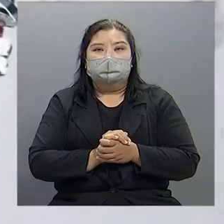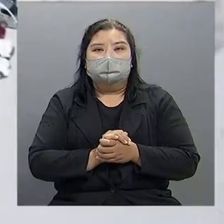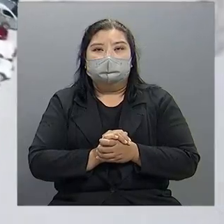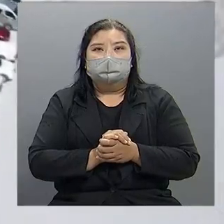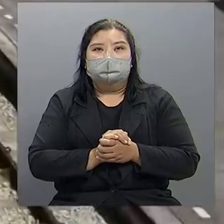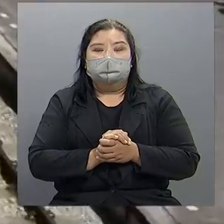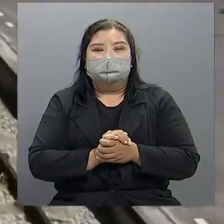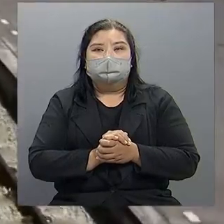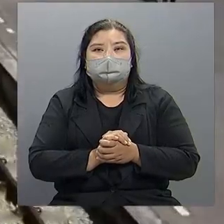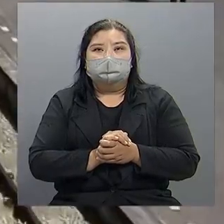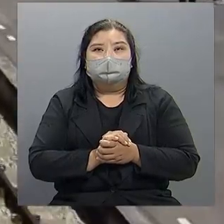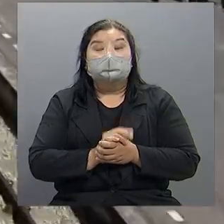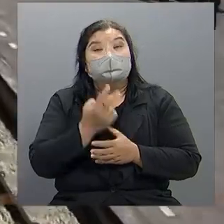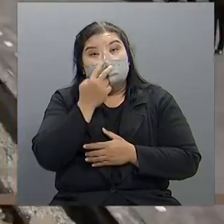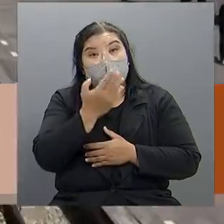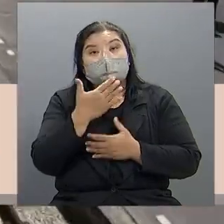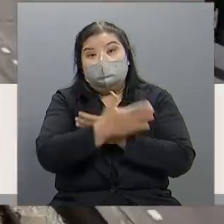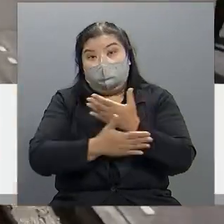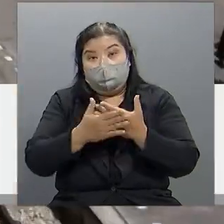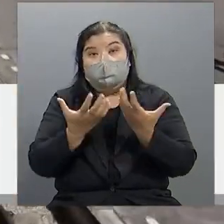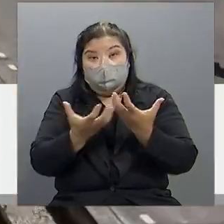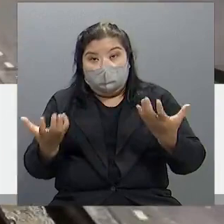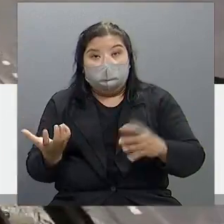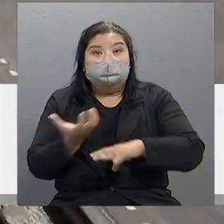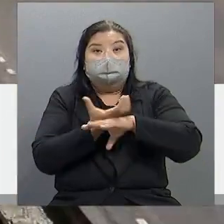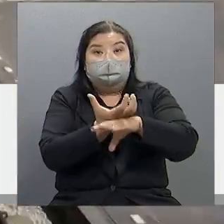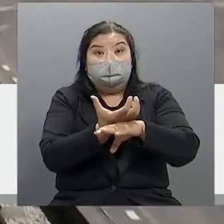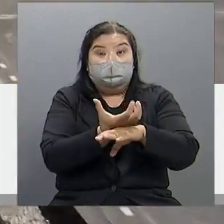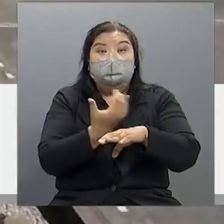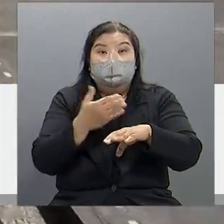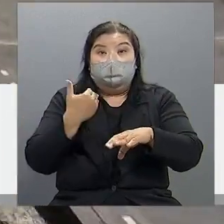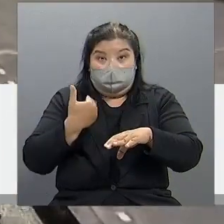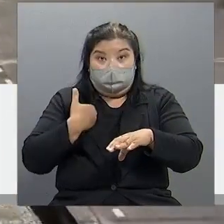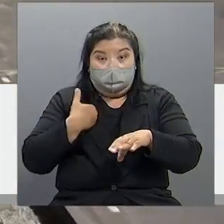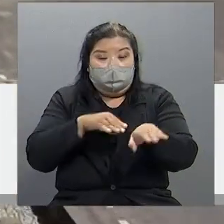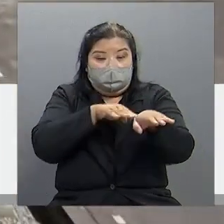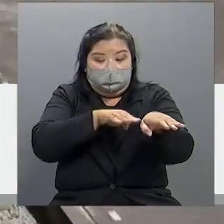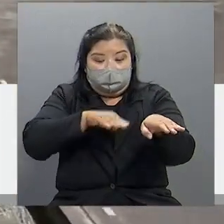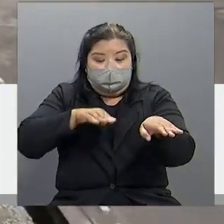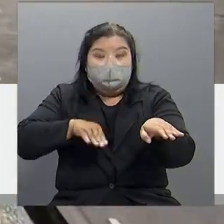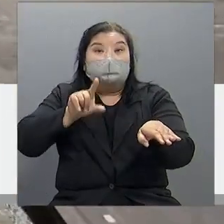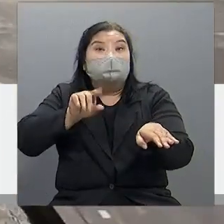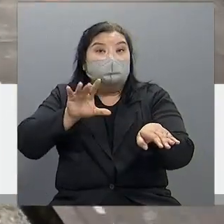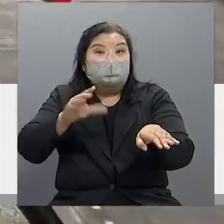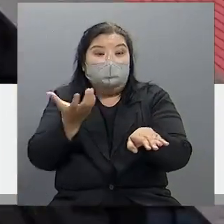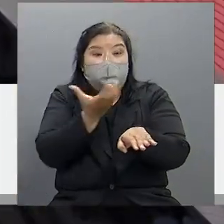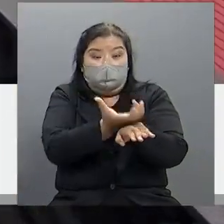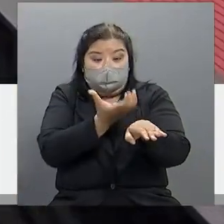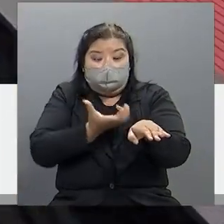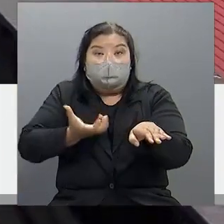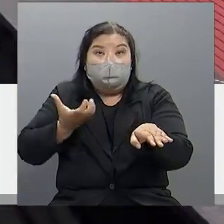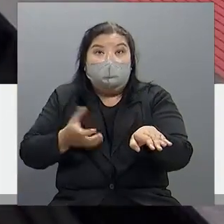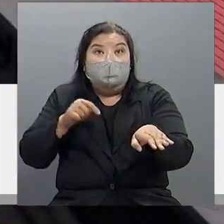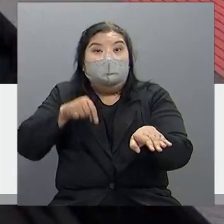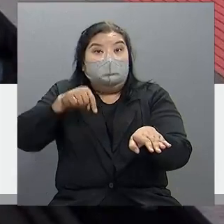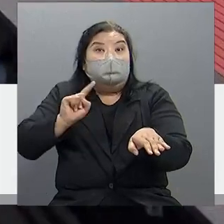นี่เป็นรถไฟบรรทุกสินค้าความยาว25แคร่หรือว่า50ตู้คอนเทนเนอร์นะคะที่กำลังออกเดินทางจากสถานีรถไ